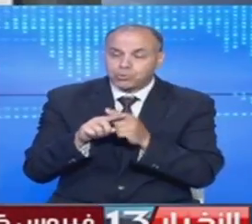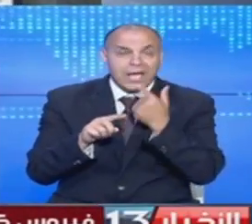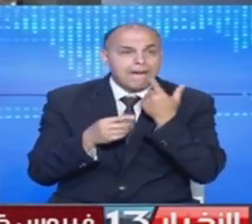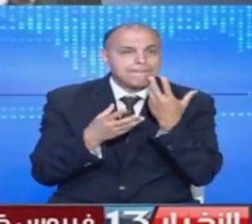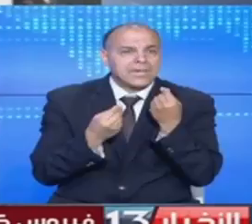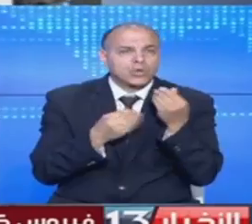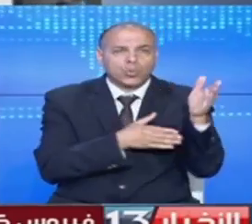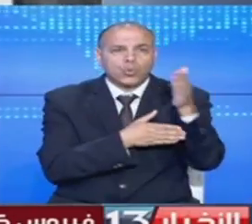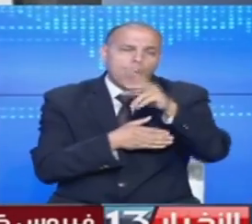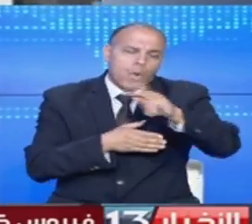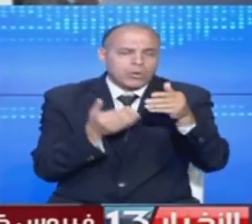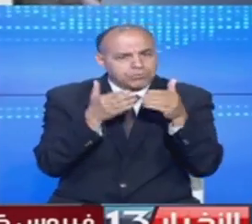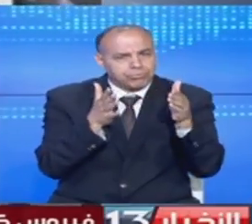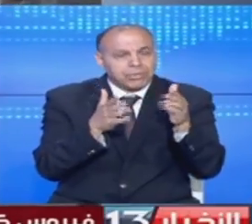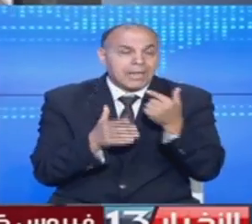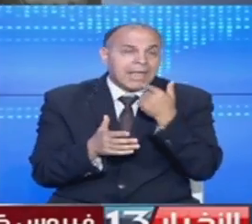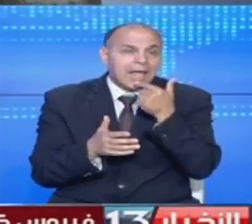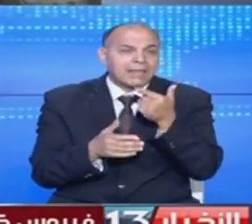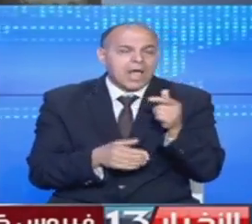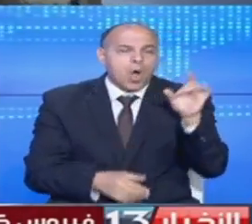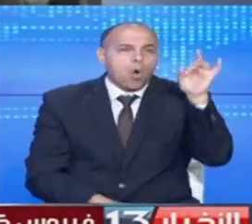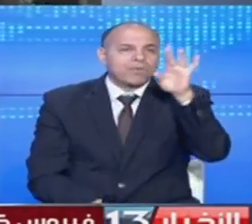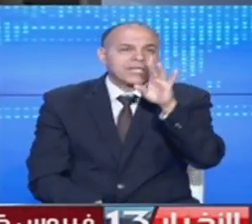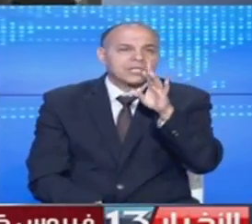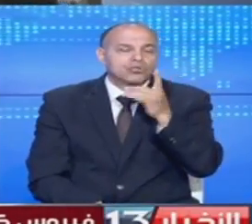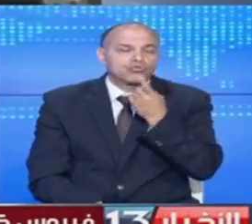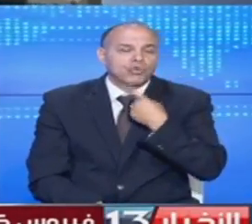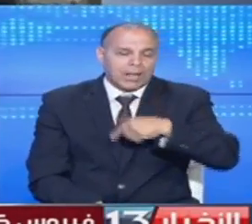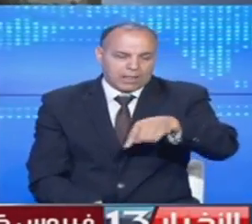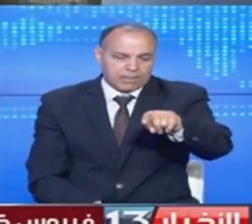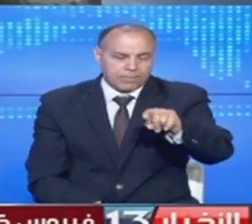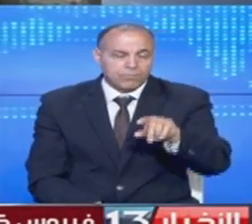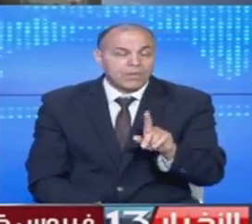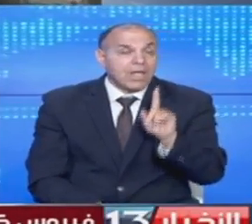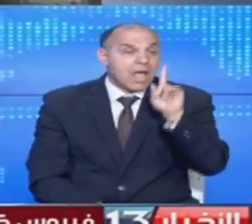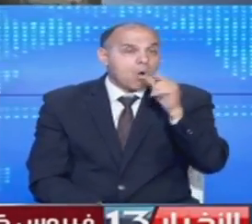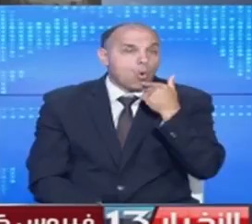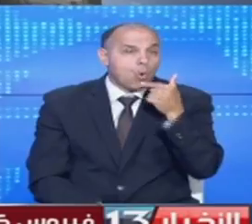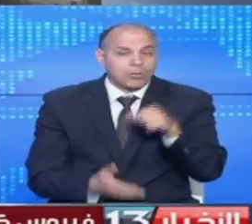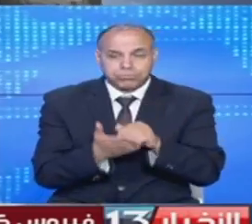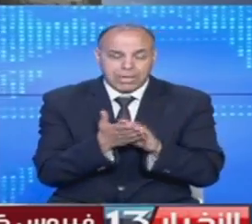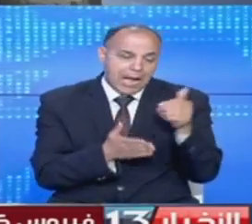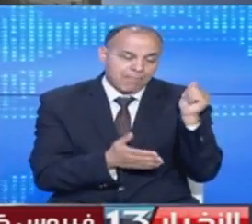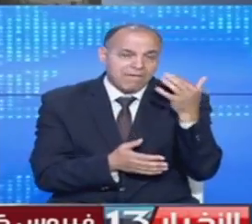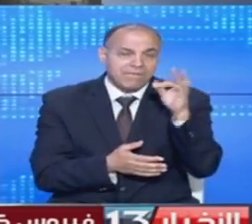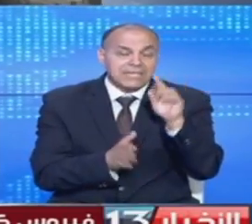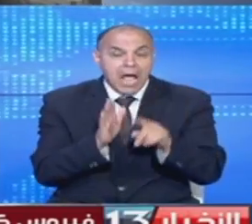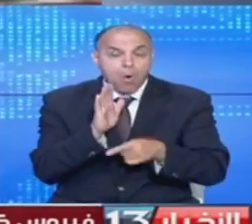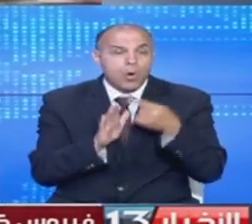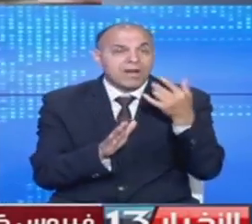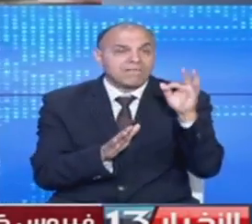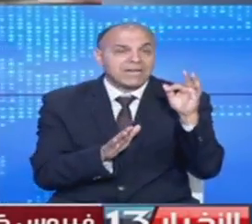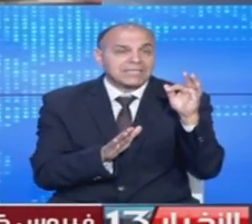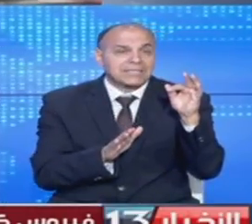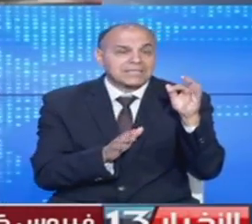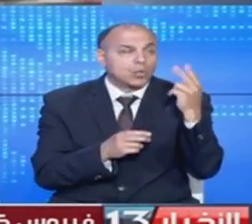عدة دول أخرى اعتباراً من 15 من الشهر الجاري، فيما سجلت أمس فرنسا ولأول مرة